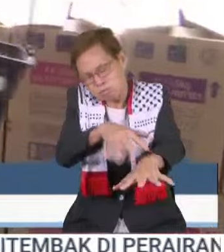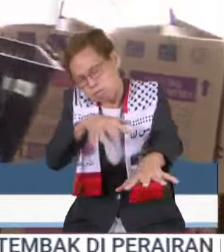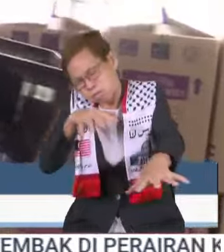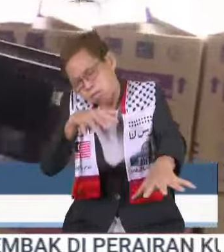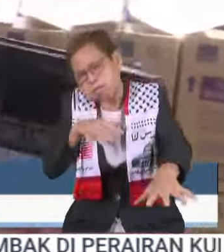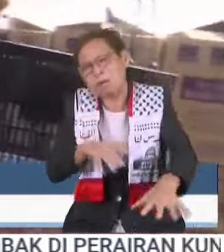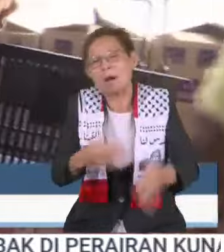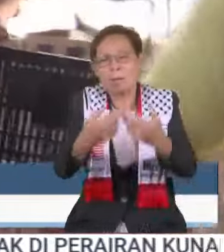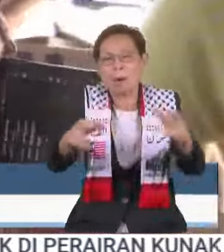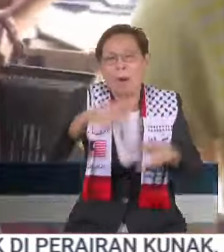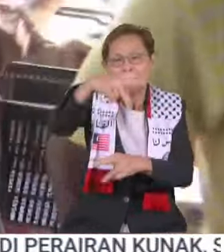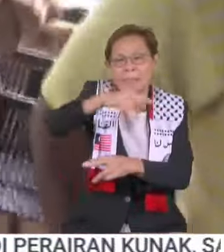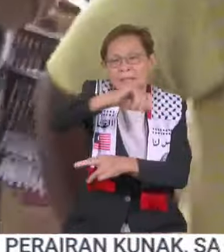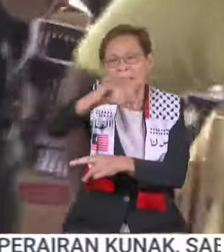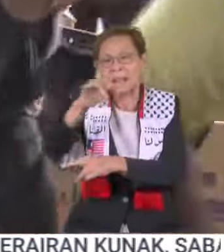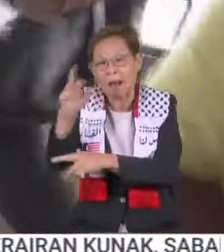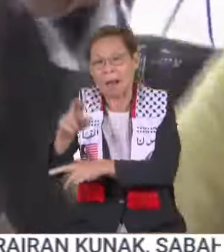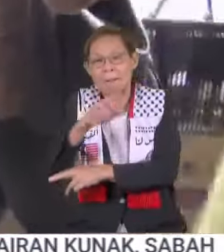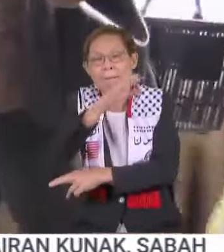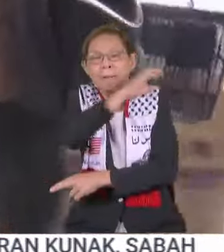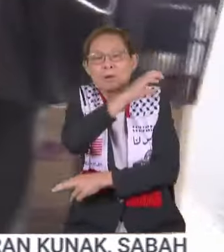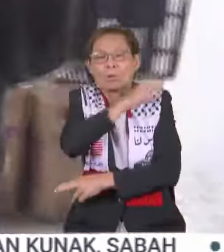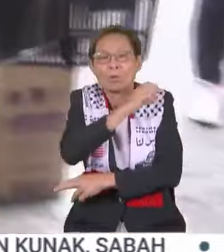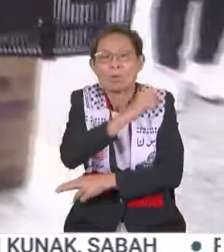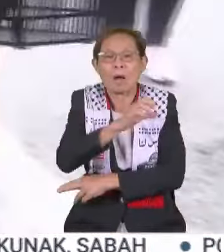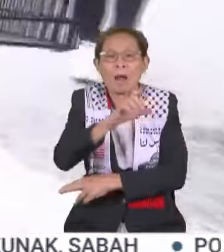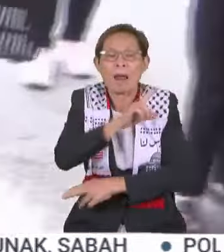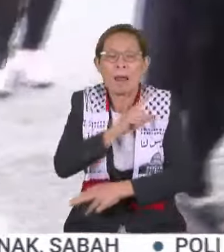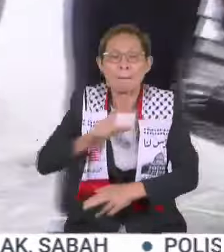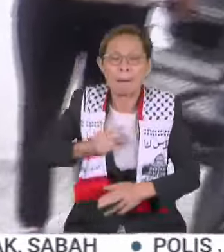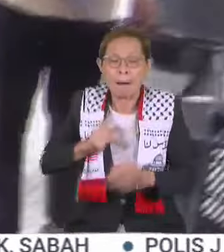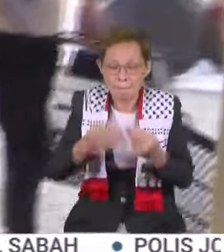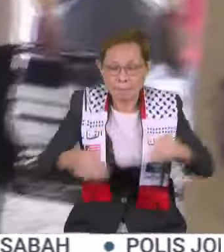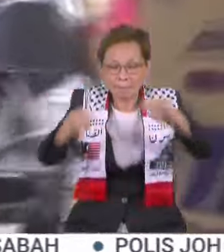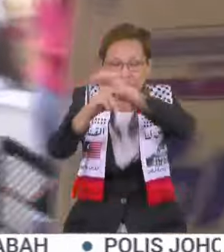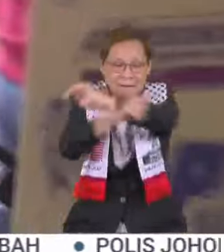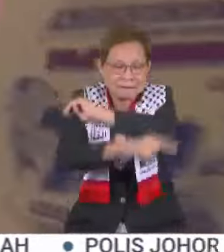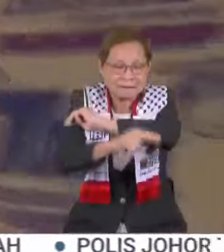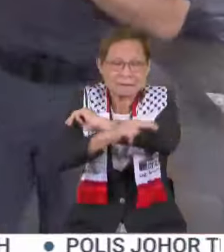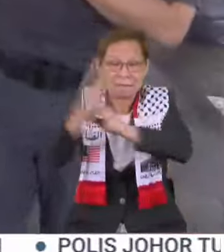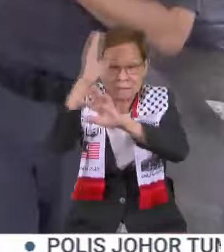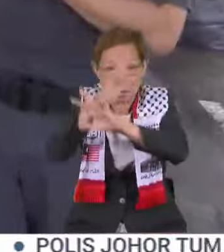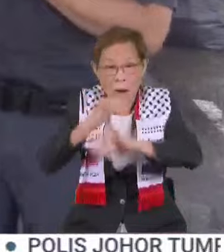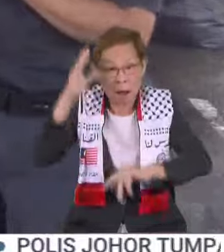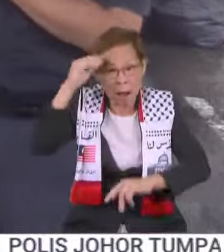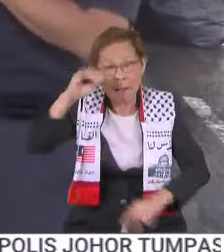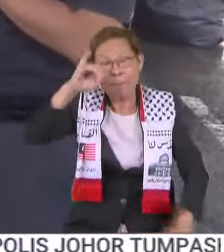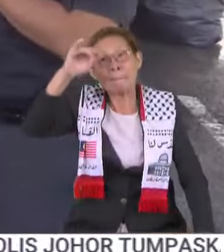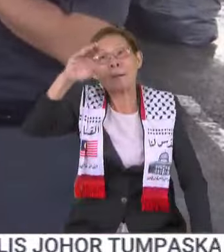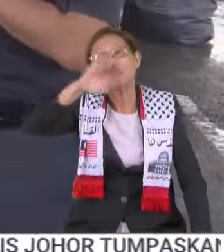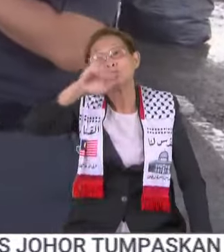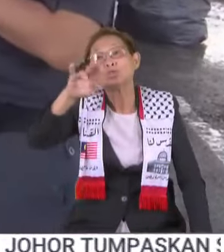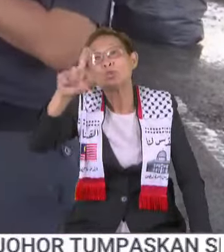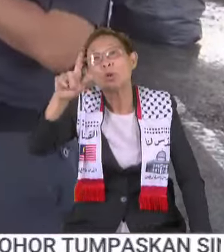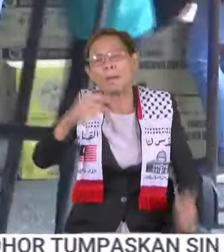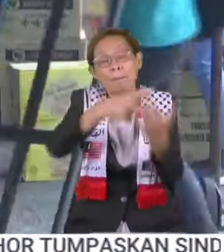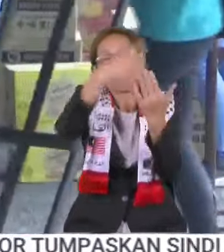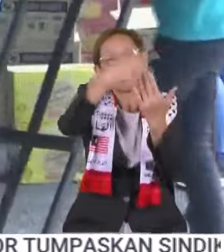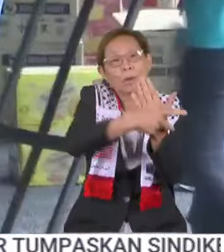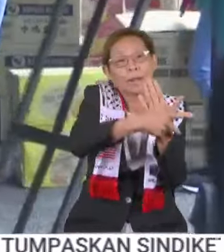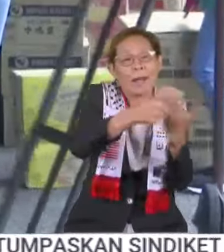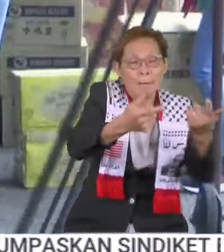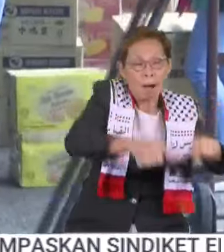Hadir merasmikan PJR itu, Pengerusi Lembaga Amanah Kebajikan Masjid Negeri Sarawak, Dato' Abang Abdul Wahab, Abang Julai. Program berlangsung dari pukul